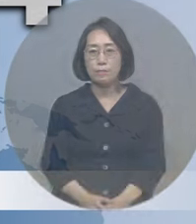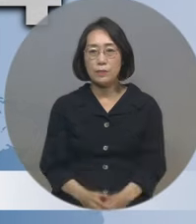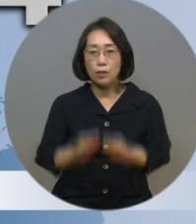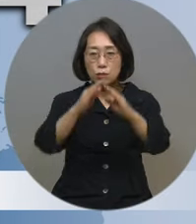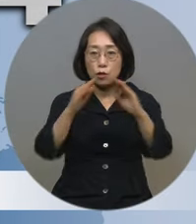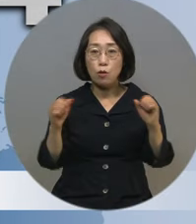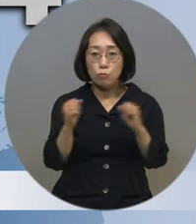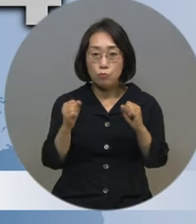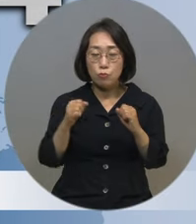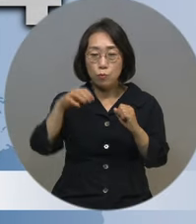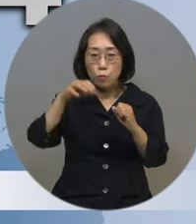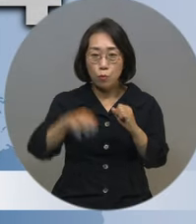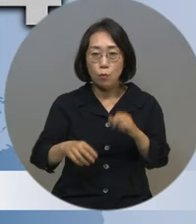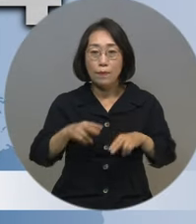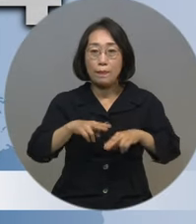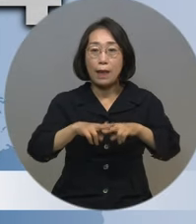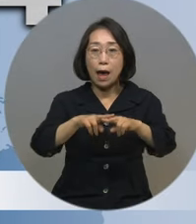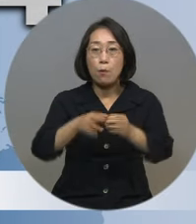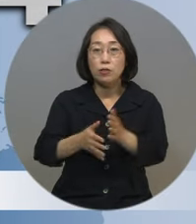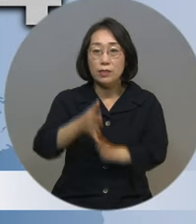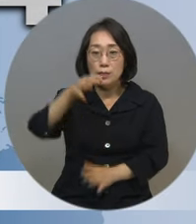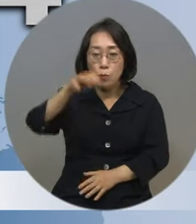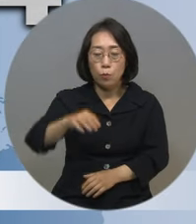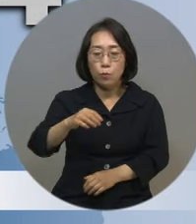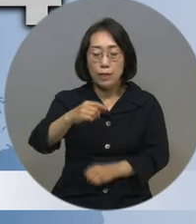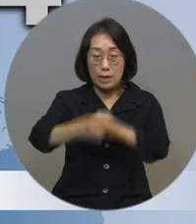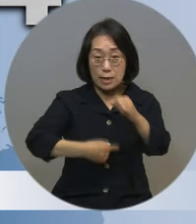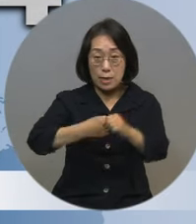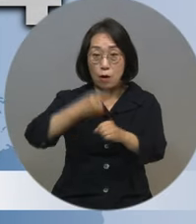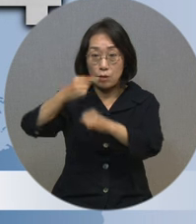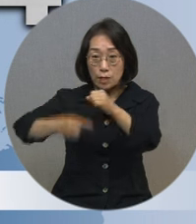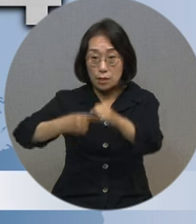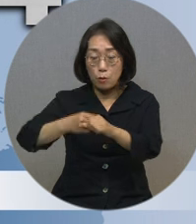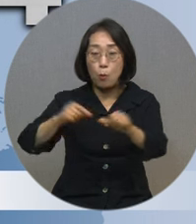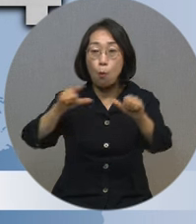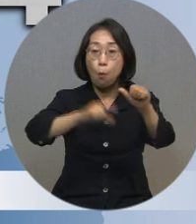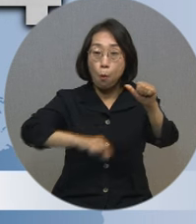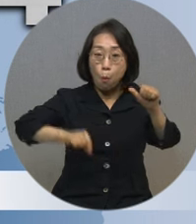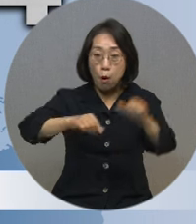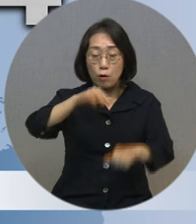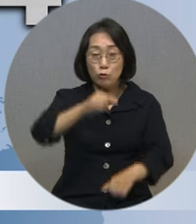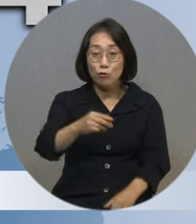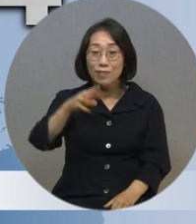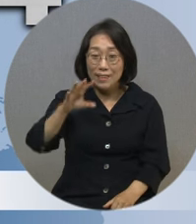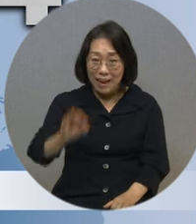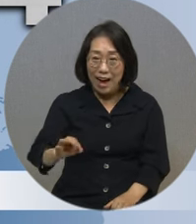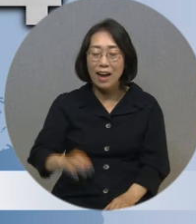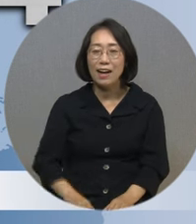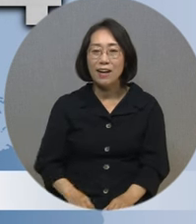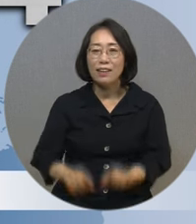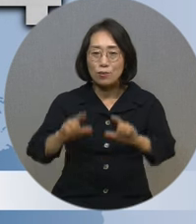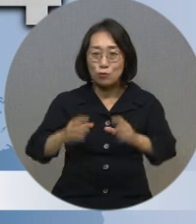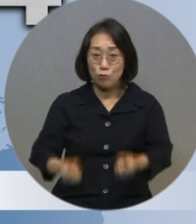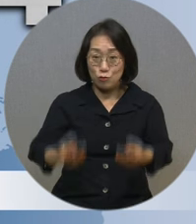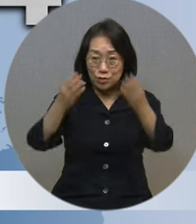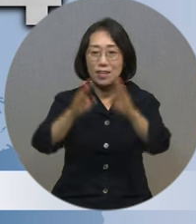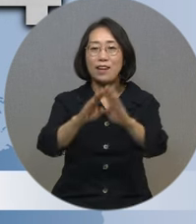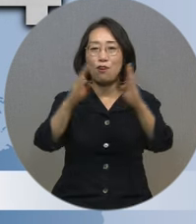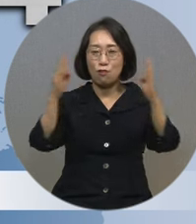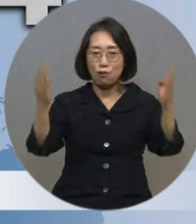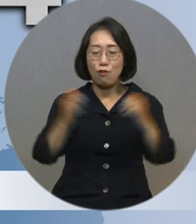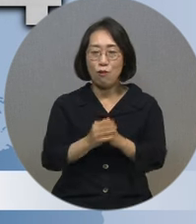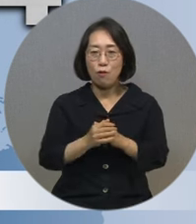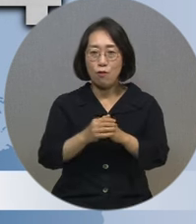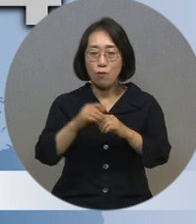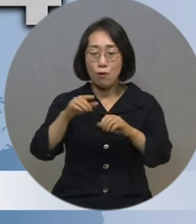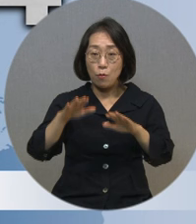전북 특별자치도 남원시에서는 해마다 5월이면 춘향과 이몽룡이 처음 만난 날에 맞추어 춘향제가 열리는데요.